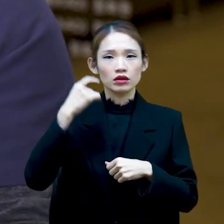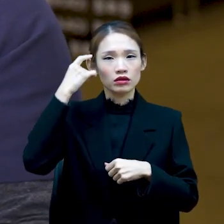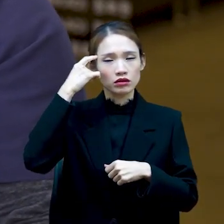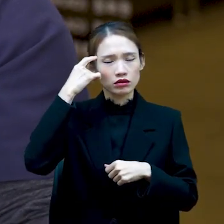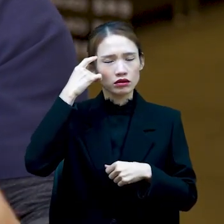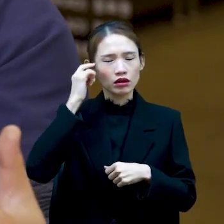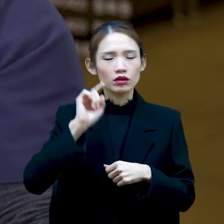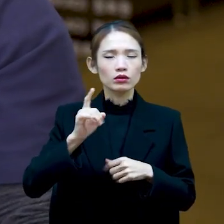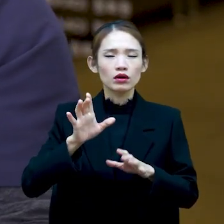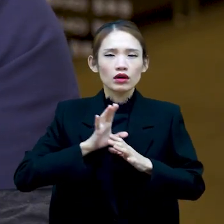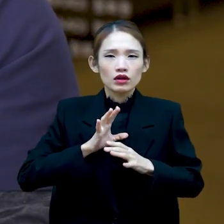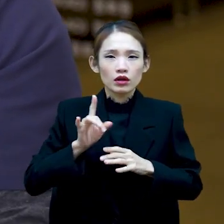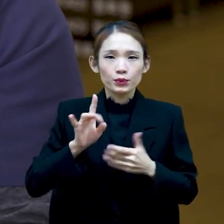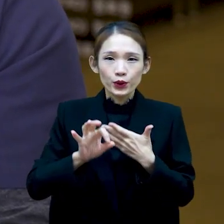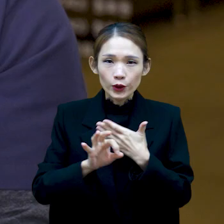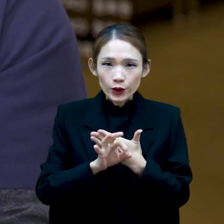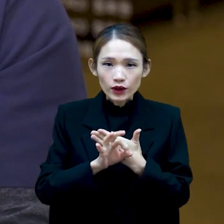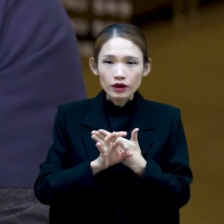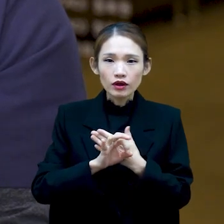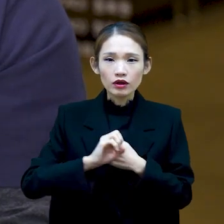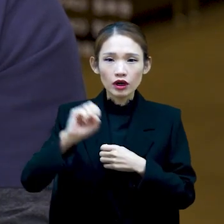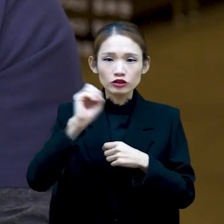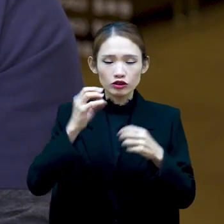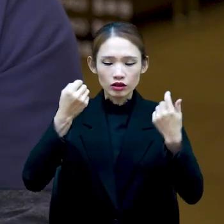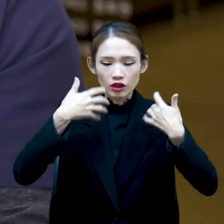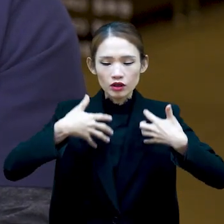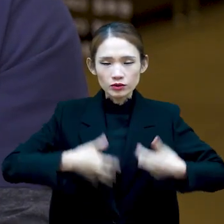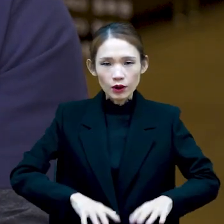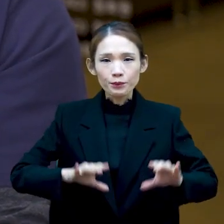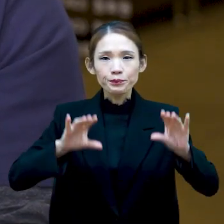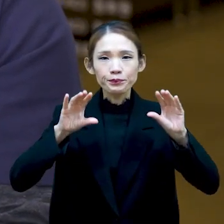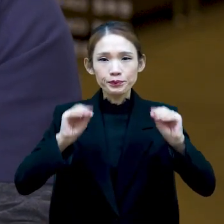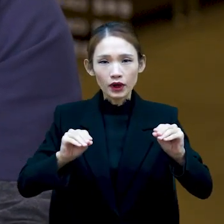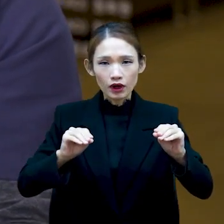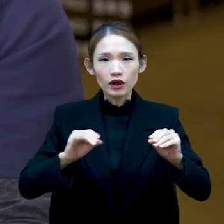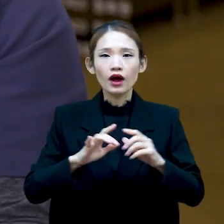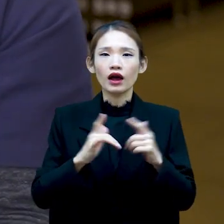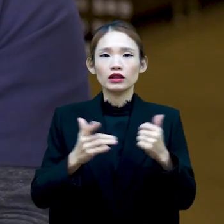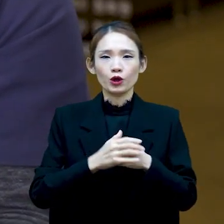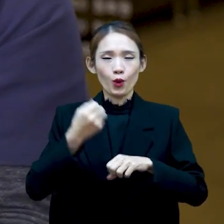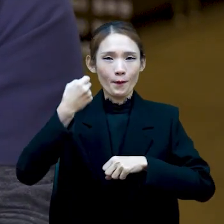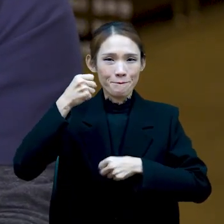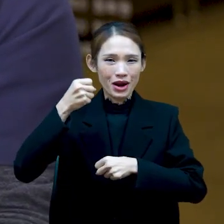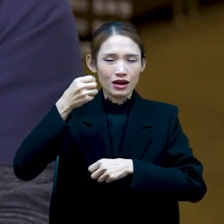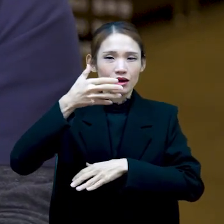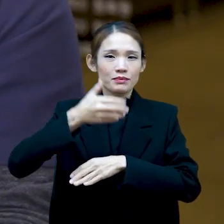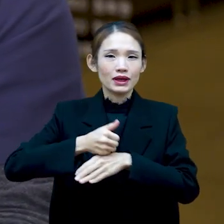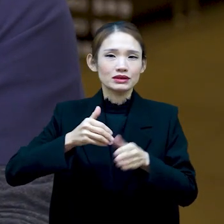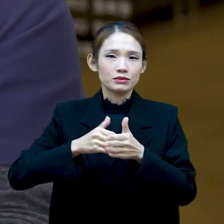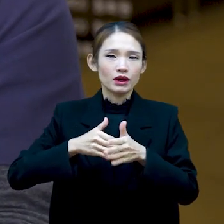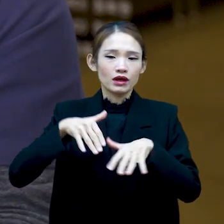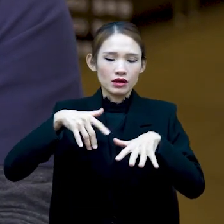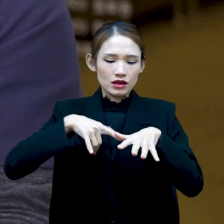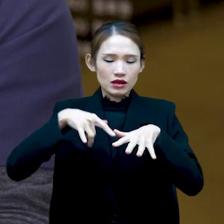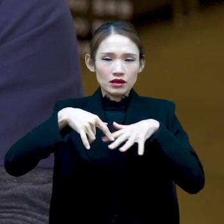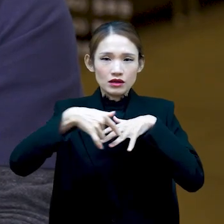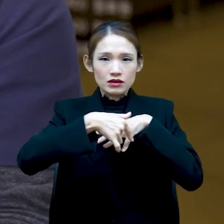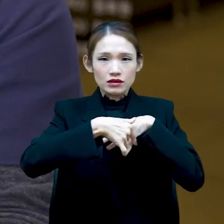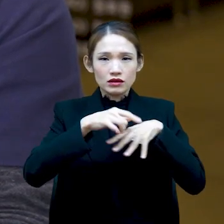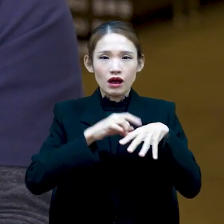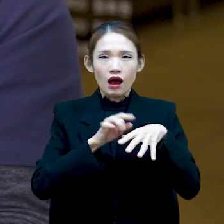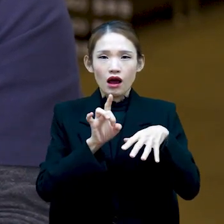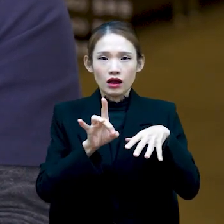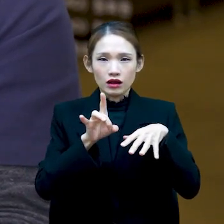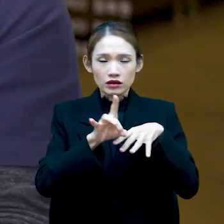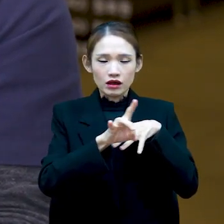기억나고 되게 좀 무서운 게 뭐냐면 마비가 이제 한순간에 쭉 다 오는 게 아니고 발끝부터 마비가 되니까 발가락이 먼저 안